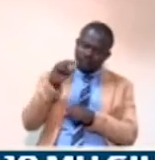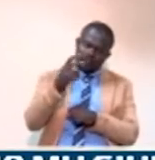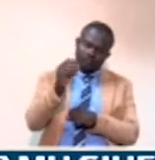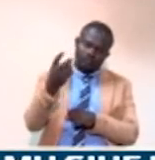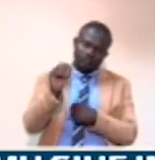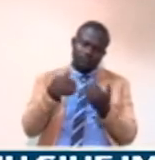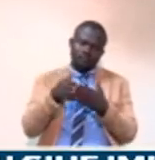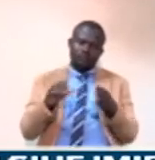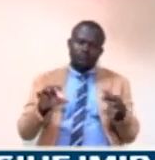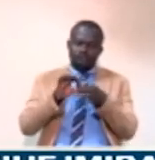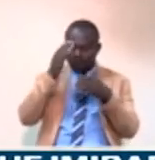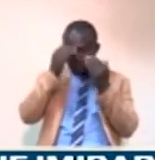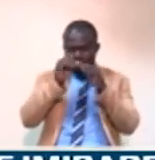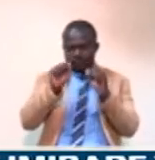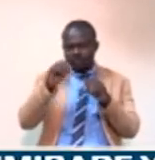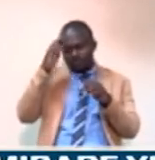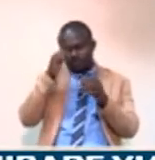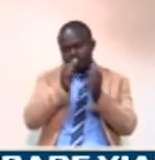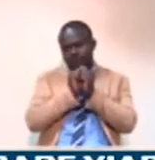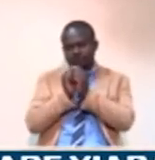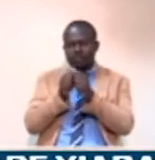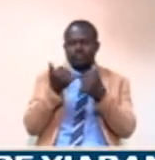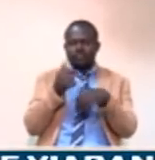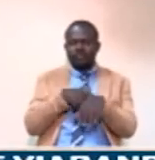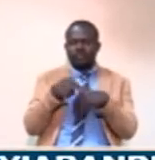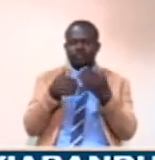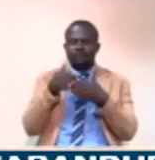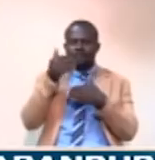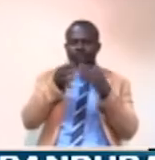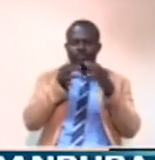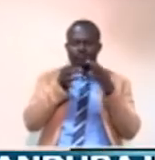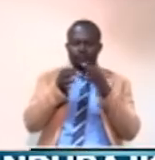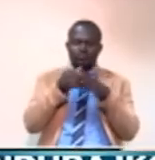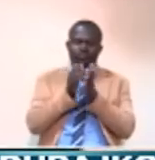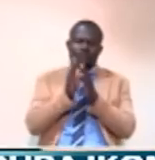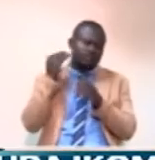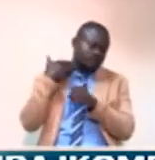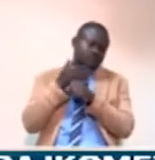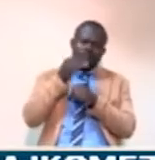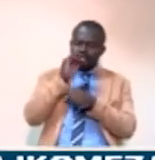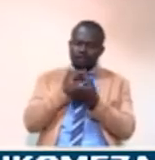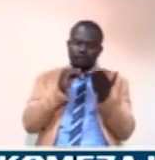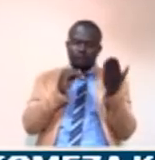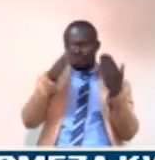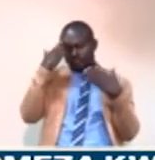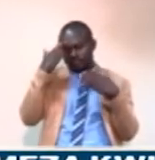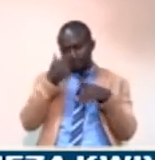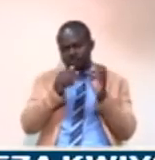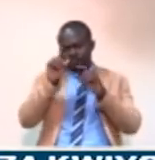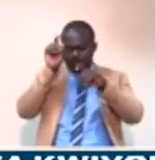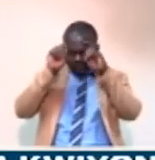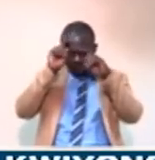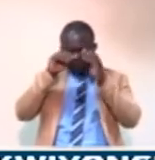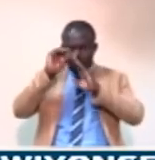2020 ikaba yarihuje kugira ngo ijye yibukira hamwe. Kuri inshuro nyuma yo gusobanurirwa amateka ya Jenoside yakorewe Abatutsi, bibutse banibaza